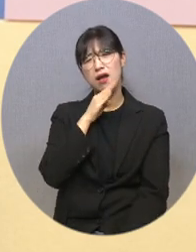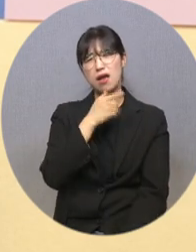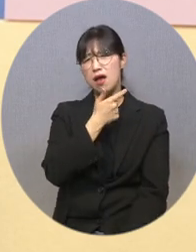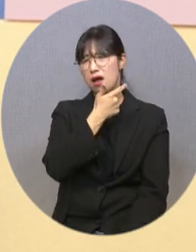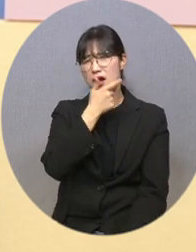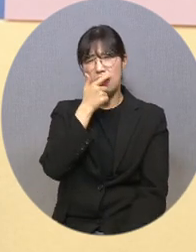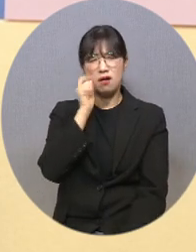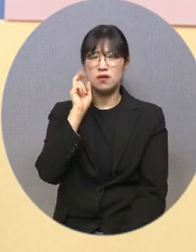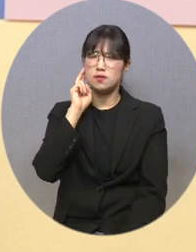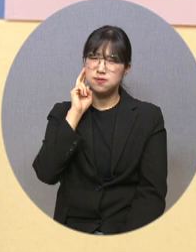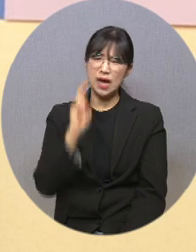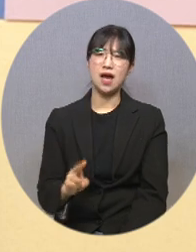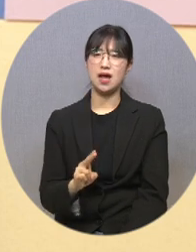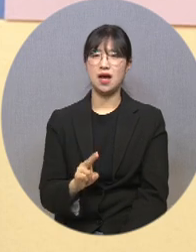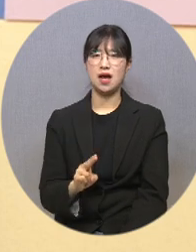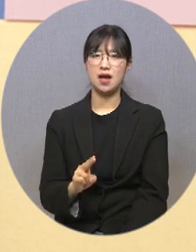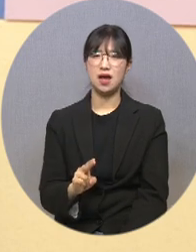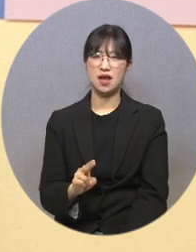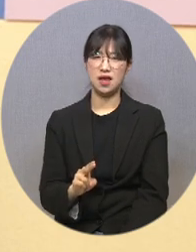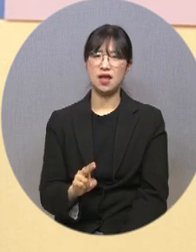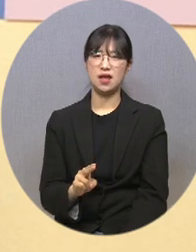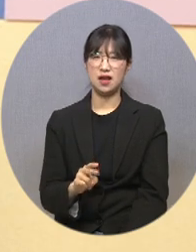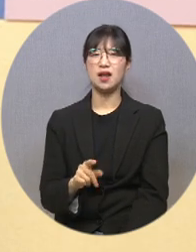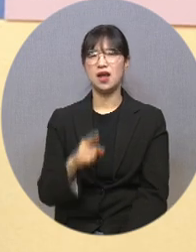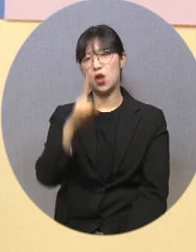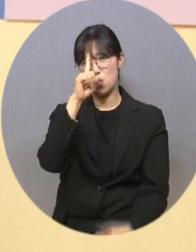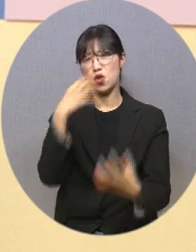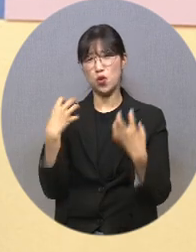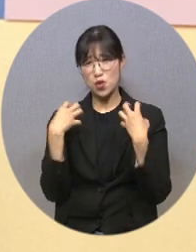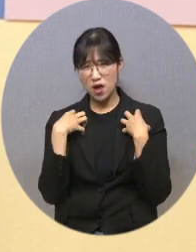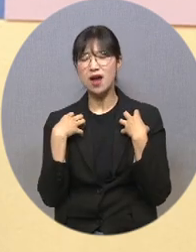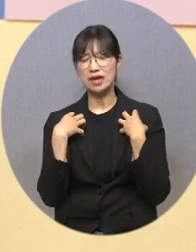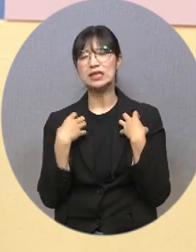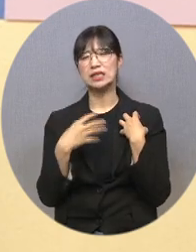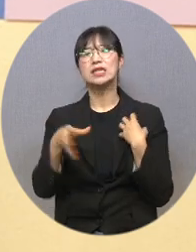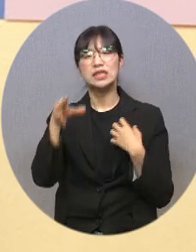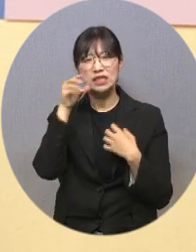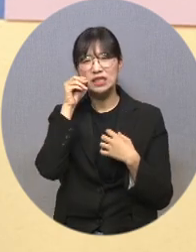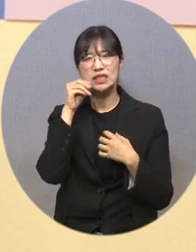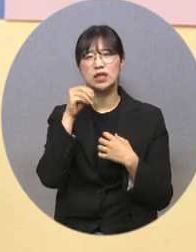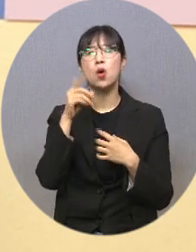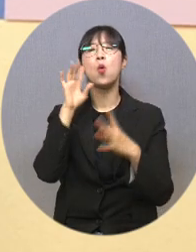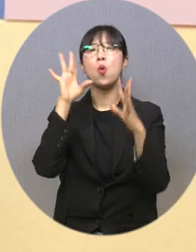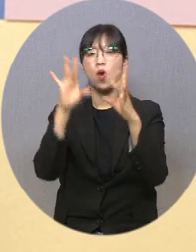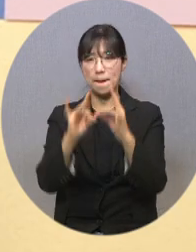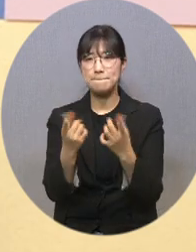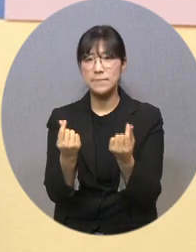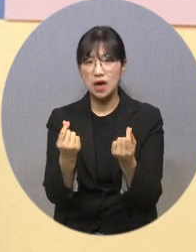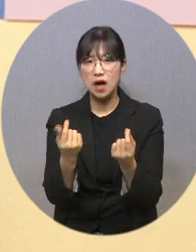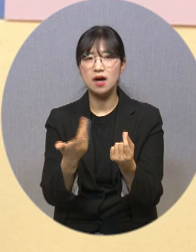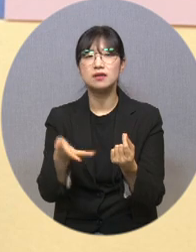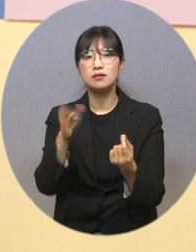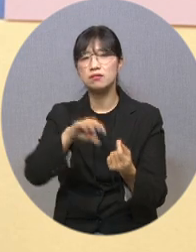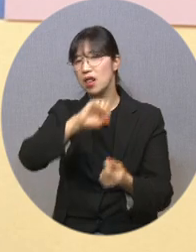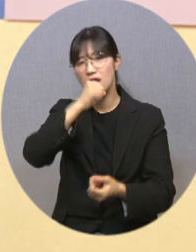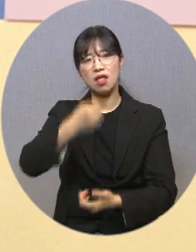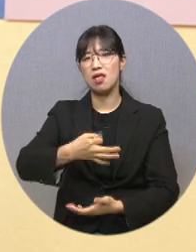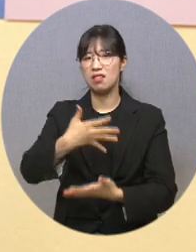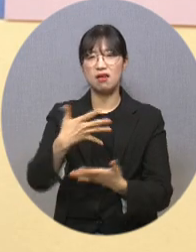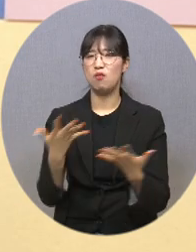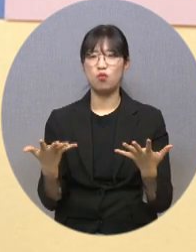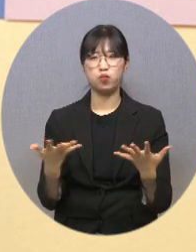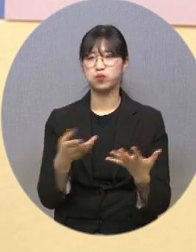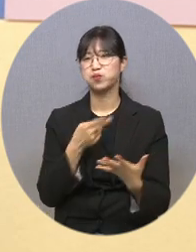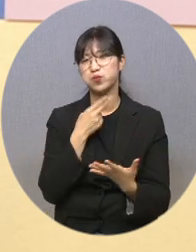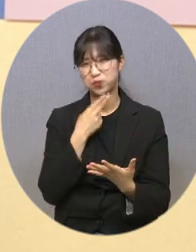턱없이 부족하다라는 것은 전남도도 인정을 합니다. 다 공감을 해요. 근데 예산이 없는 거죠. 네.